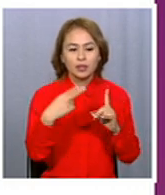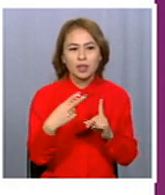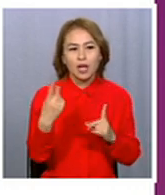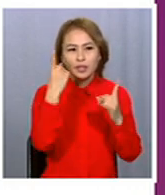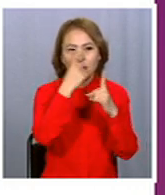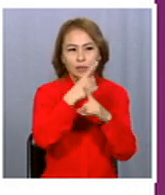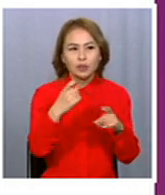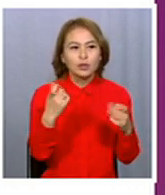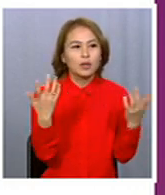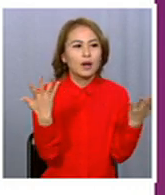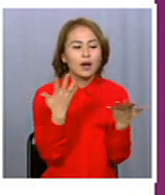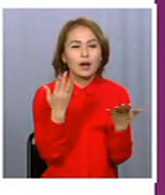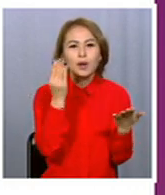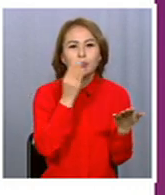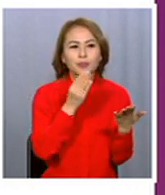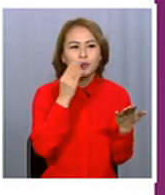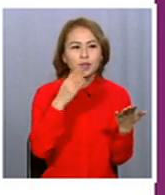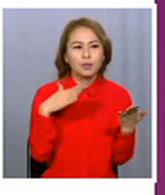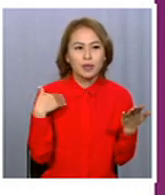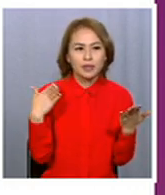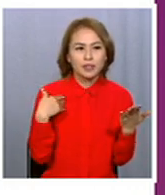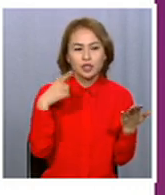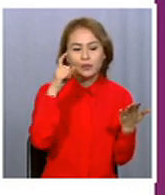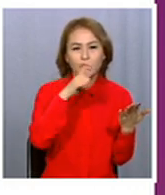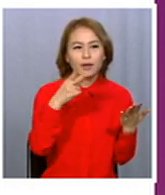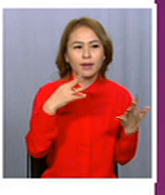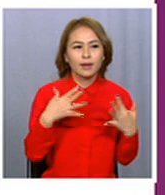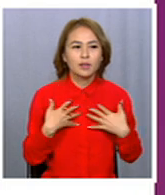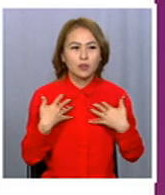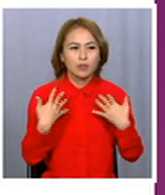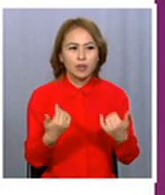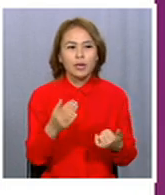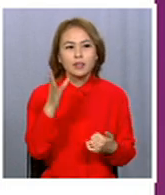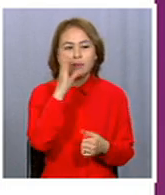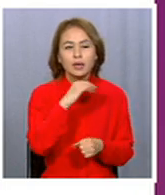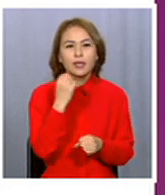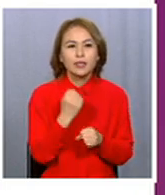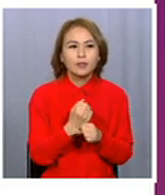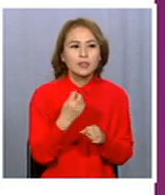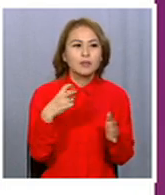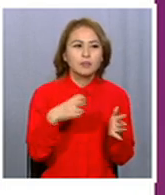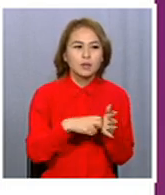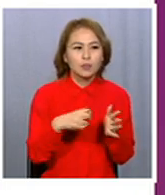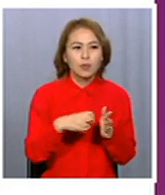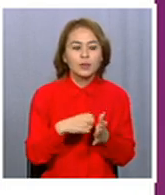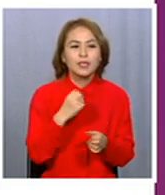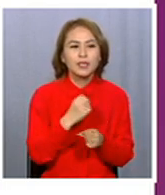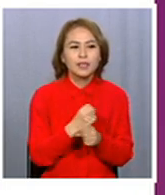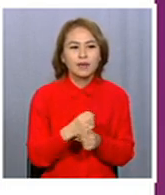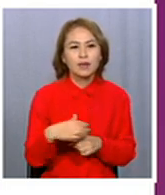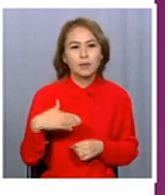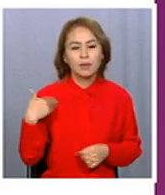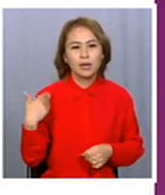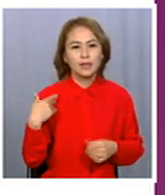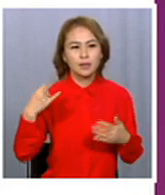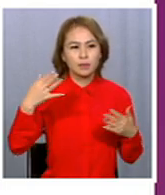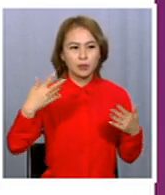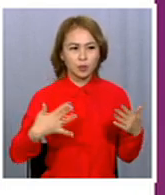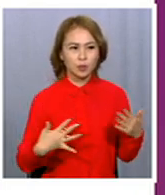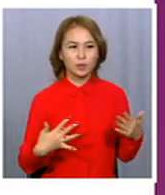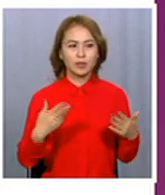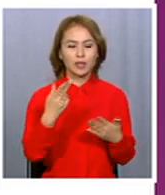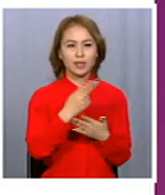предложений. Сообщили, какая пища полезна человеку для здоровья. Смогли написать письмо, составили полезное